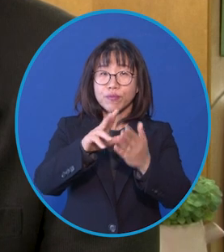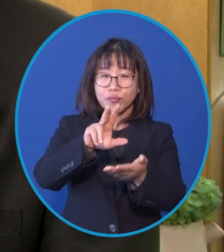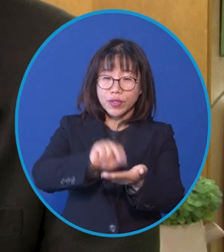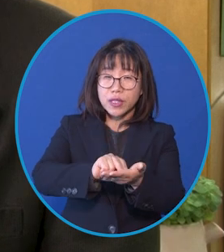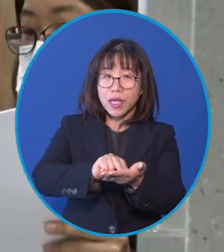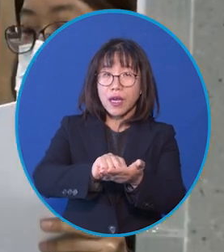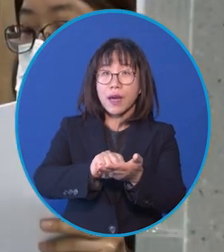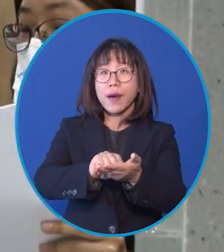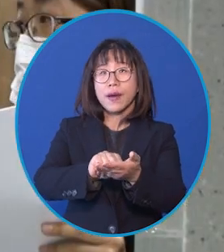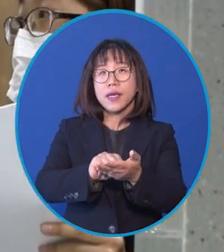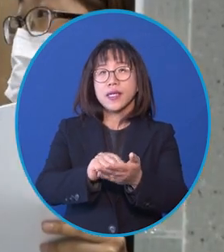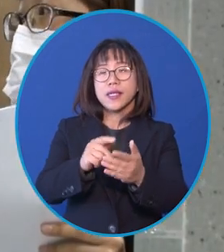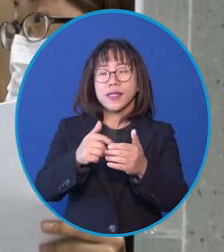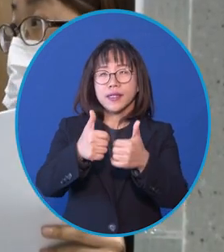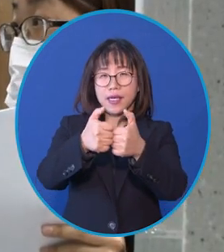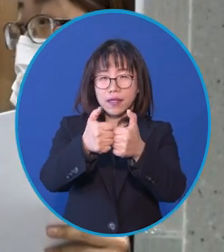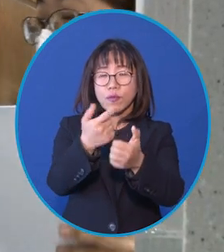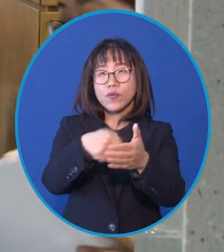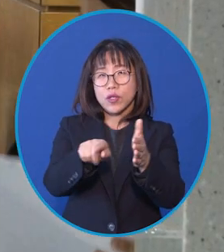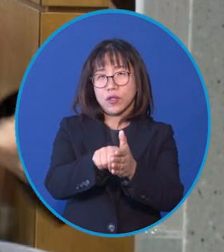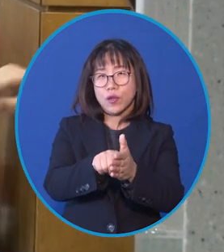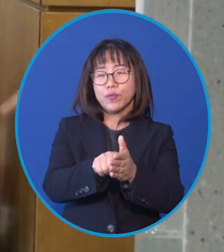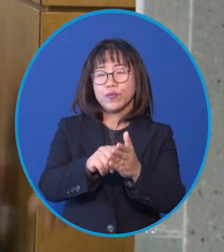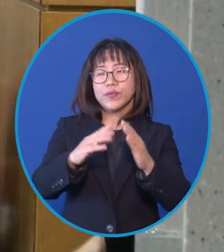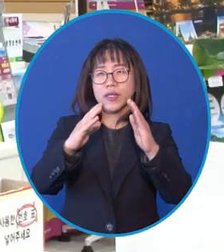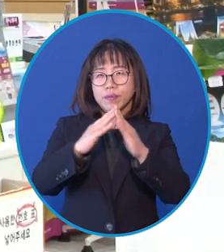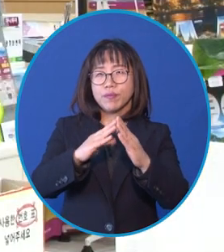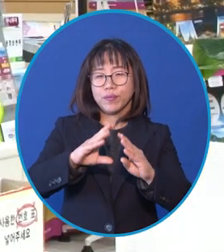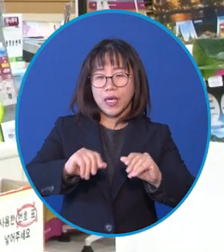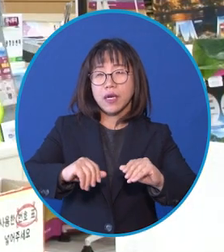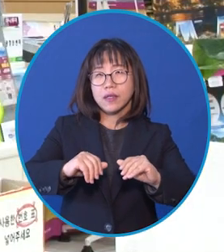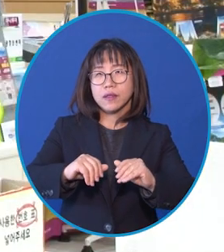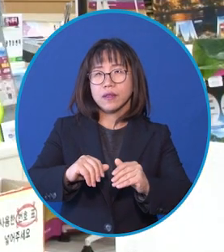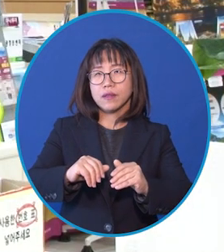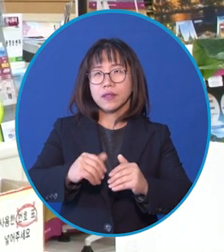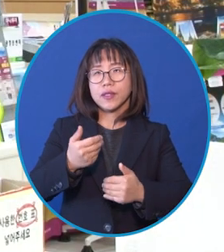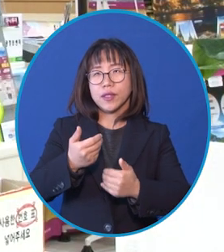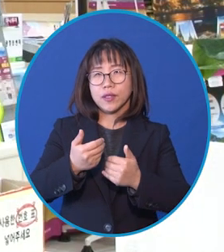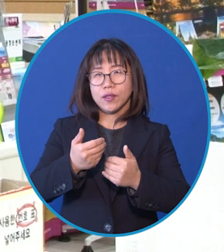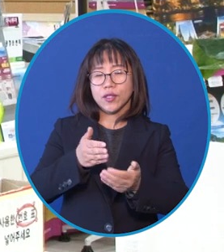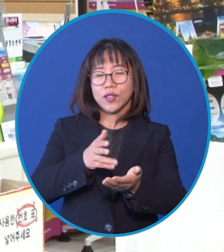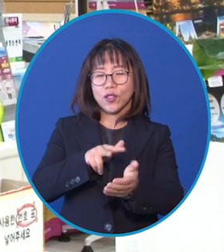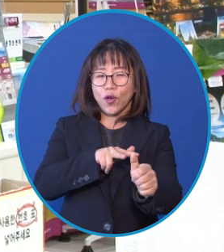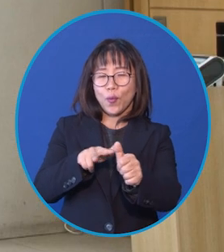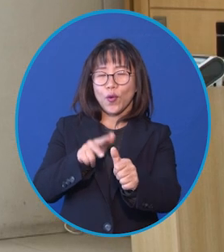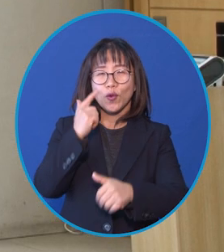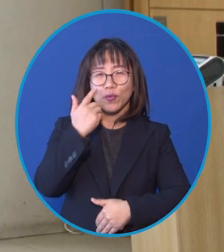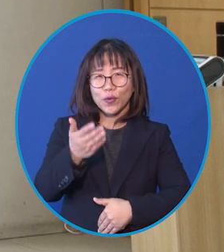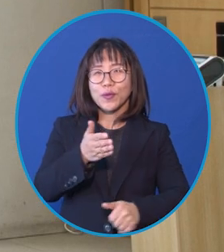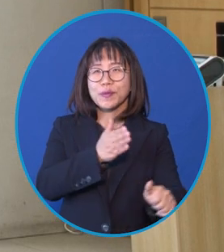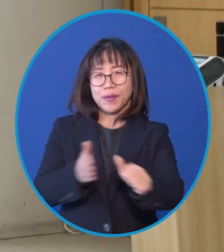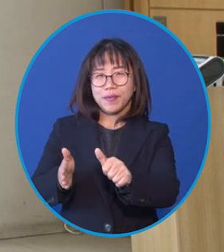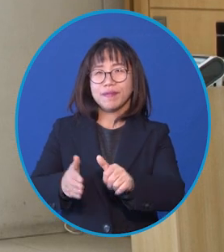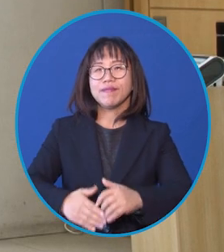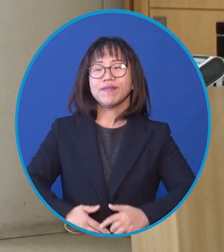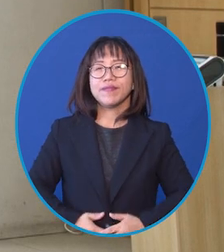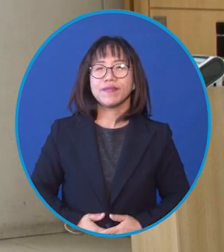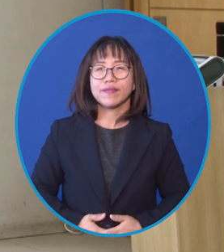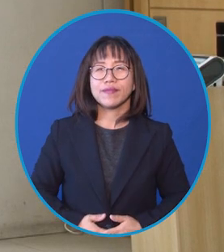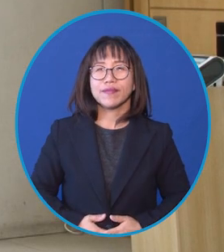바랍니다. 부동산 분쟁 상담에 대한 자세한 사항은 강서구청 부동산정보과로 문의하면 됩니다.